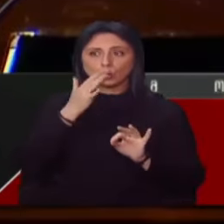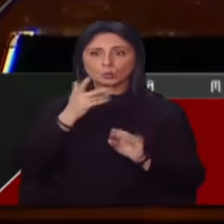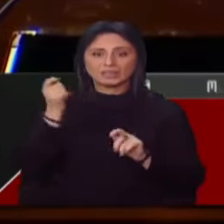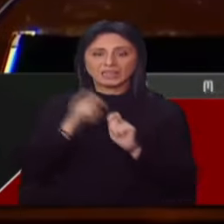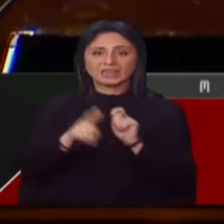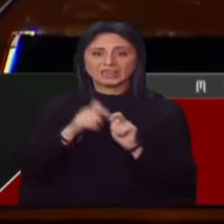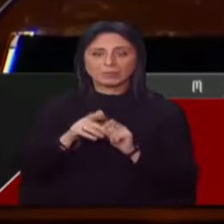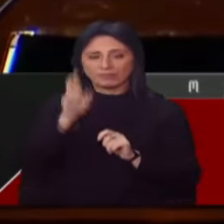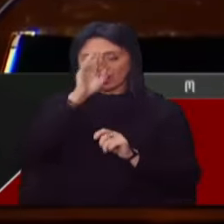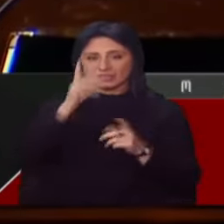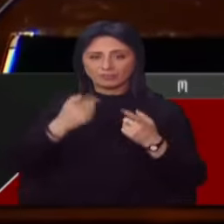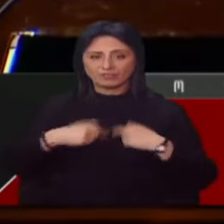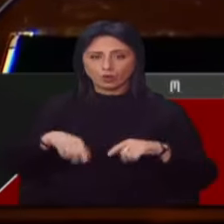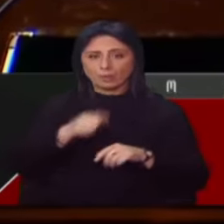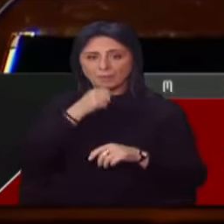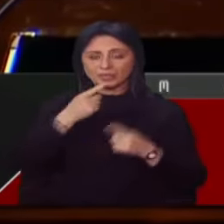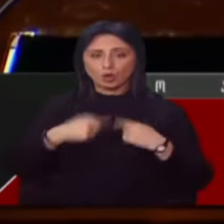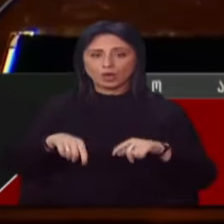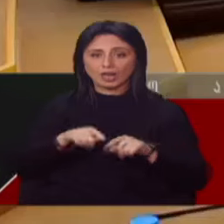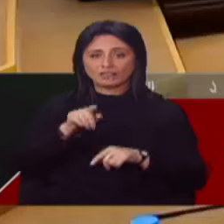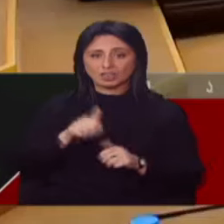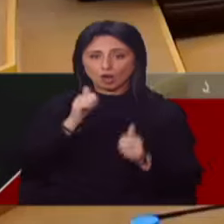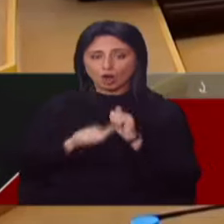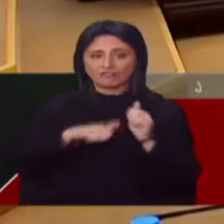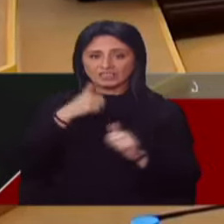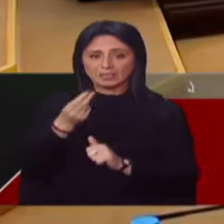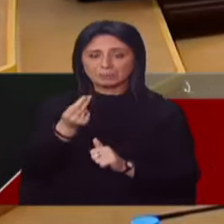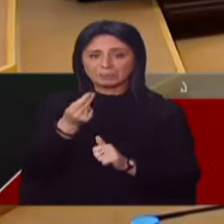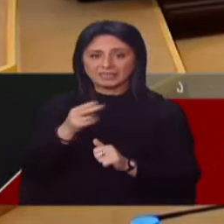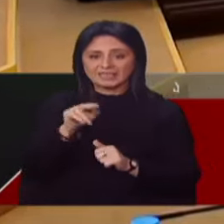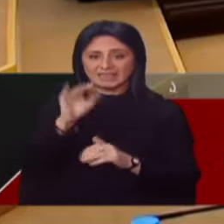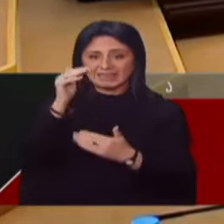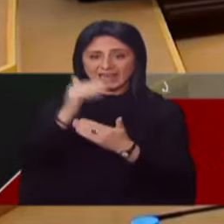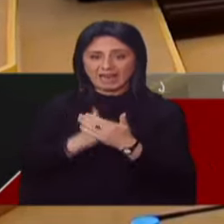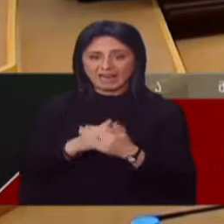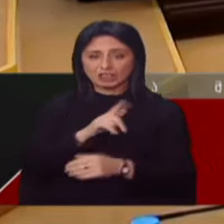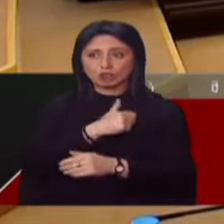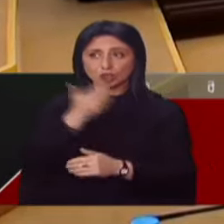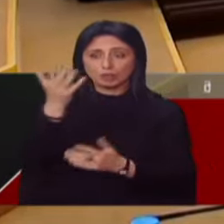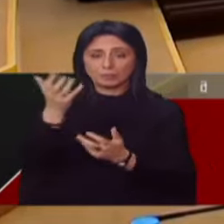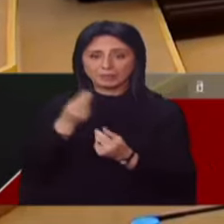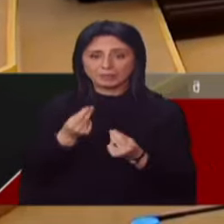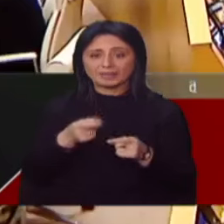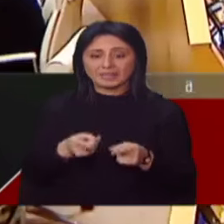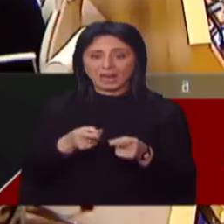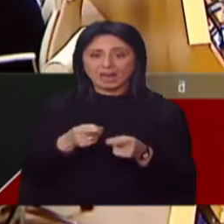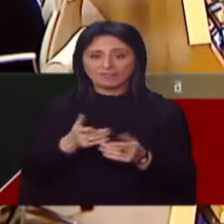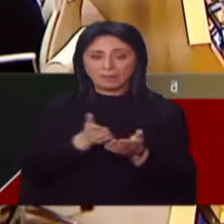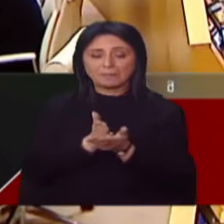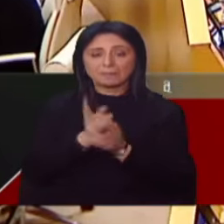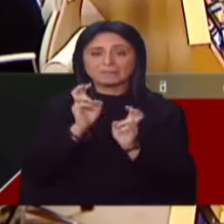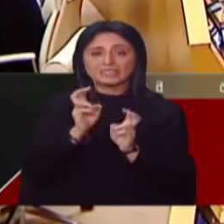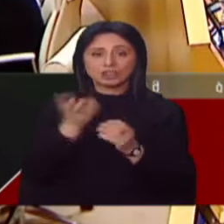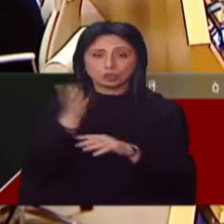უცხოეთიდან დაფინანსებულ არასამთავრობო და მედია ორგანიზაციებს ყოველწლიურად ფინანსური დეკლარაციების და დონორებისგან მიღებული ხების